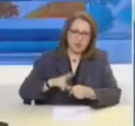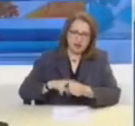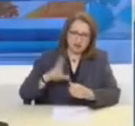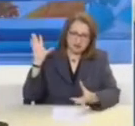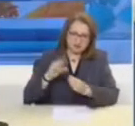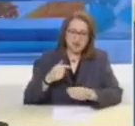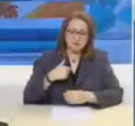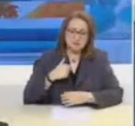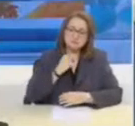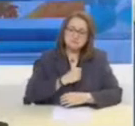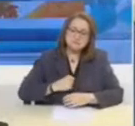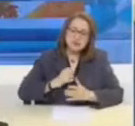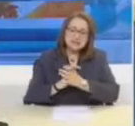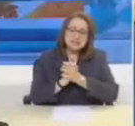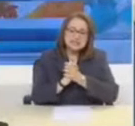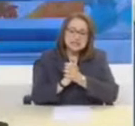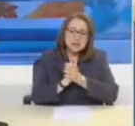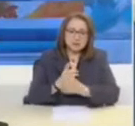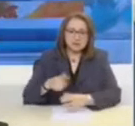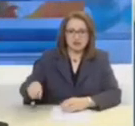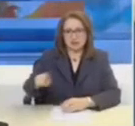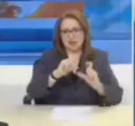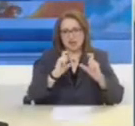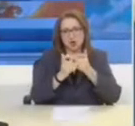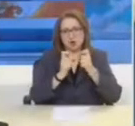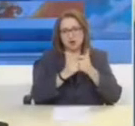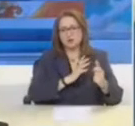συλληπιτήρια στις οικογένειες των ανθρώπων που έφυγαν.